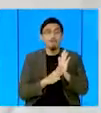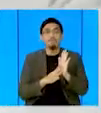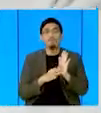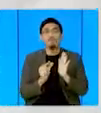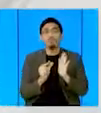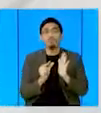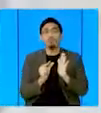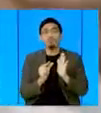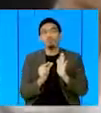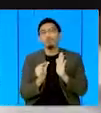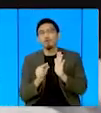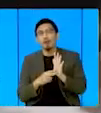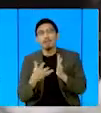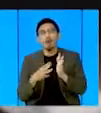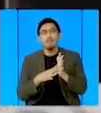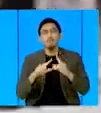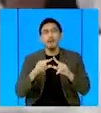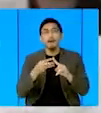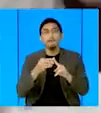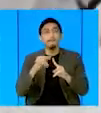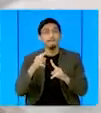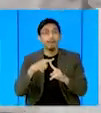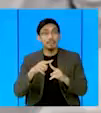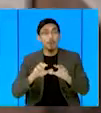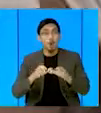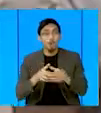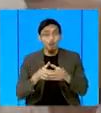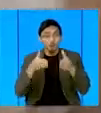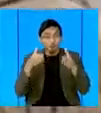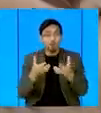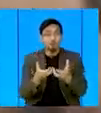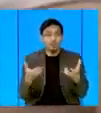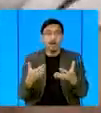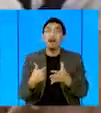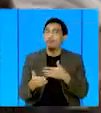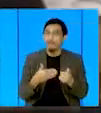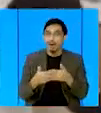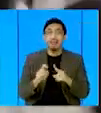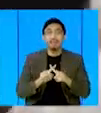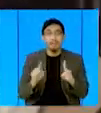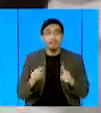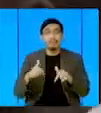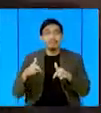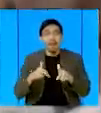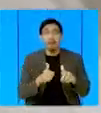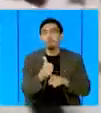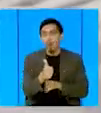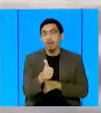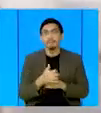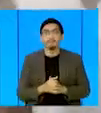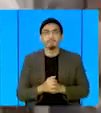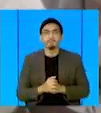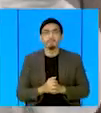untuk kelompok tersebut. Dengan demikian mabit dilakukan dengan cara melintas di Muzdalifah setelah menjalankan wukuf di